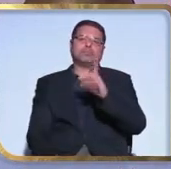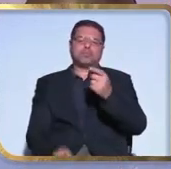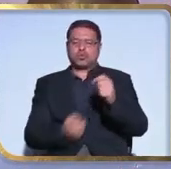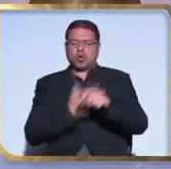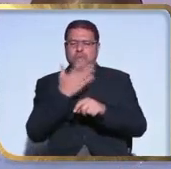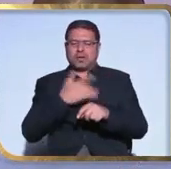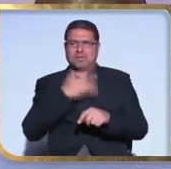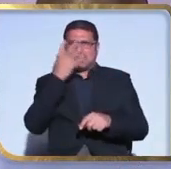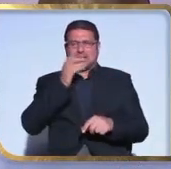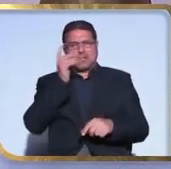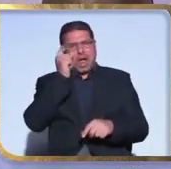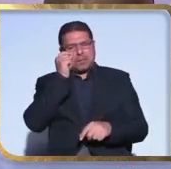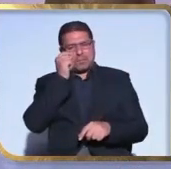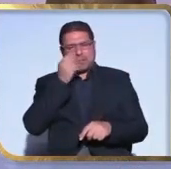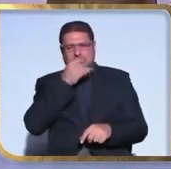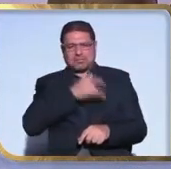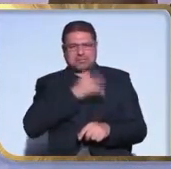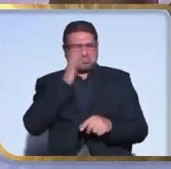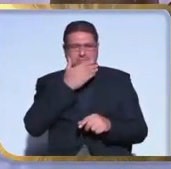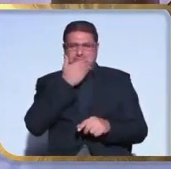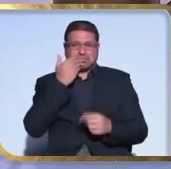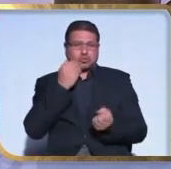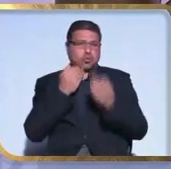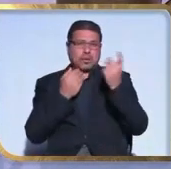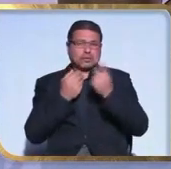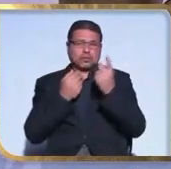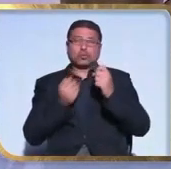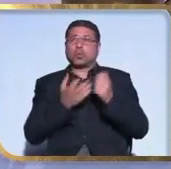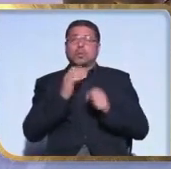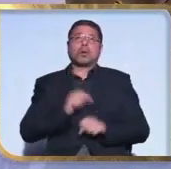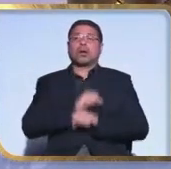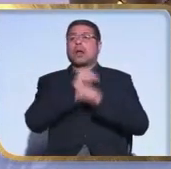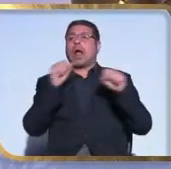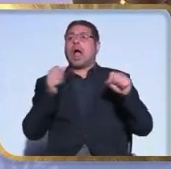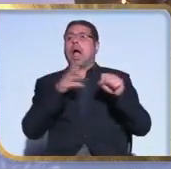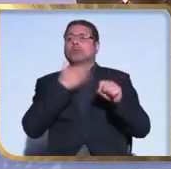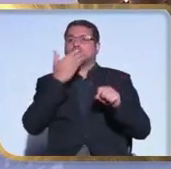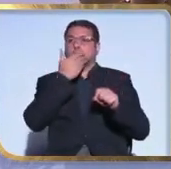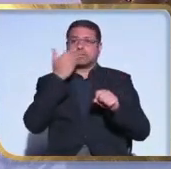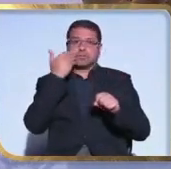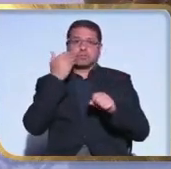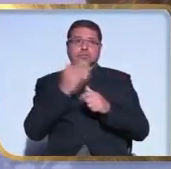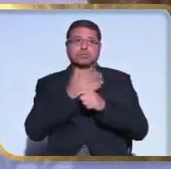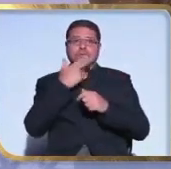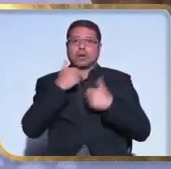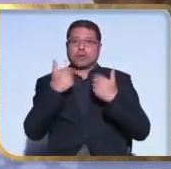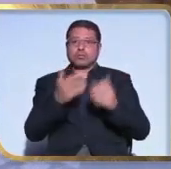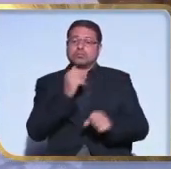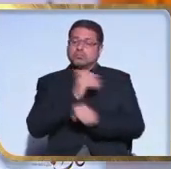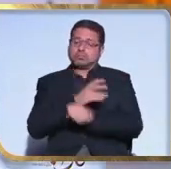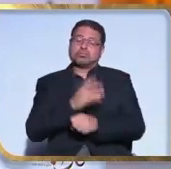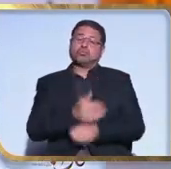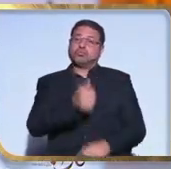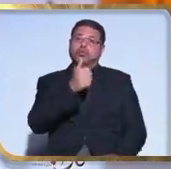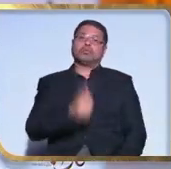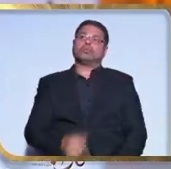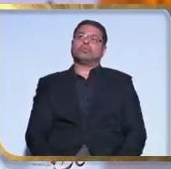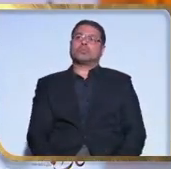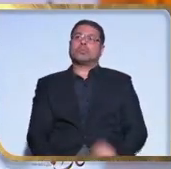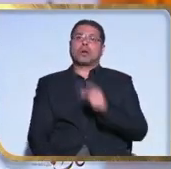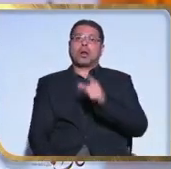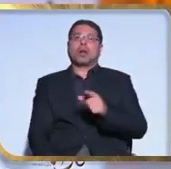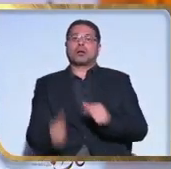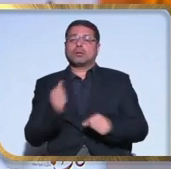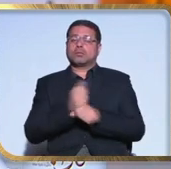انت بالليل نايم ومش في نيتك تصوم صحيت الصبح لقيت نفسك عايز تصوم في صيام التطوع يجوز ولا كذلك لك ان